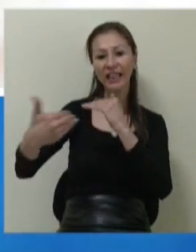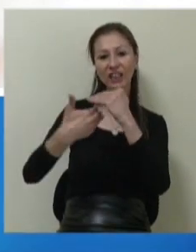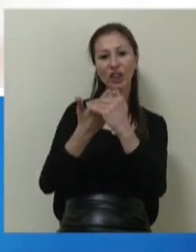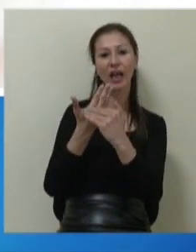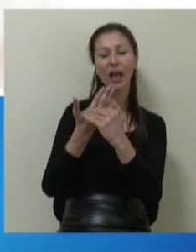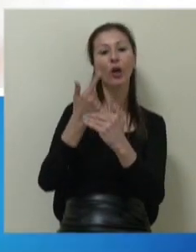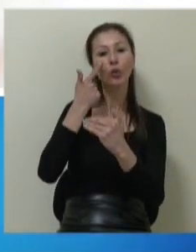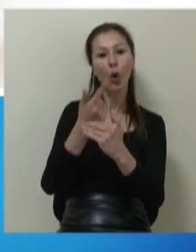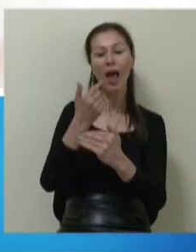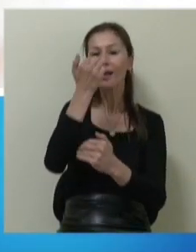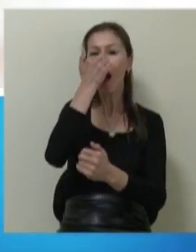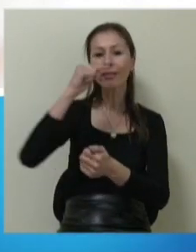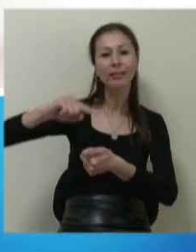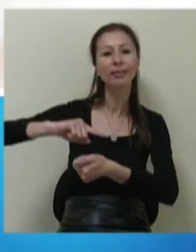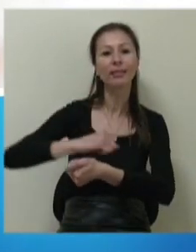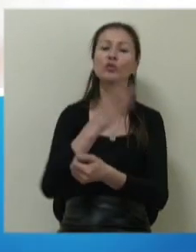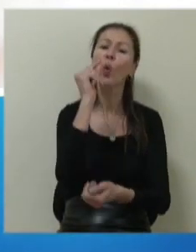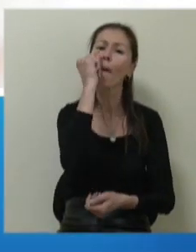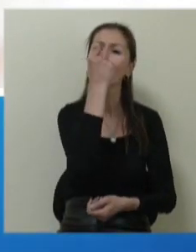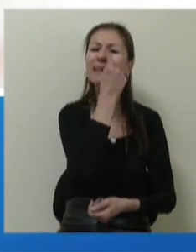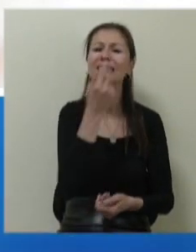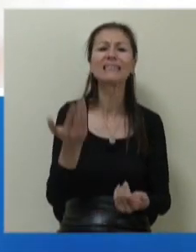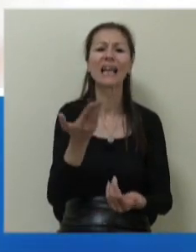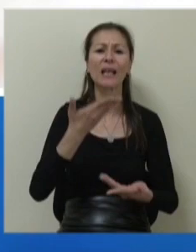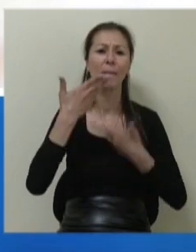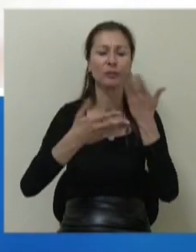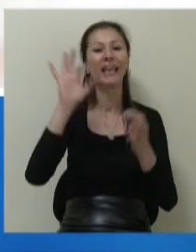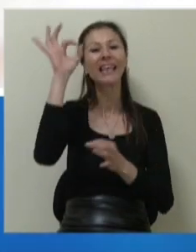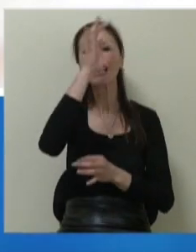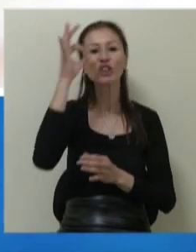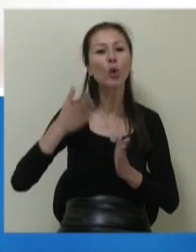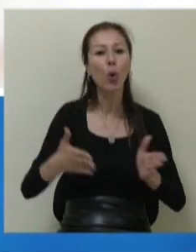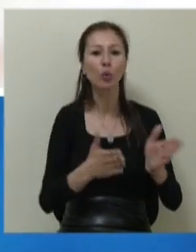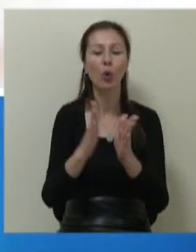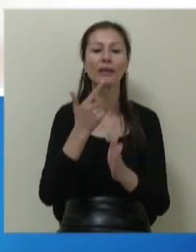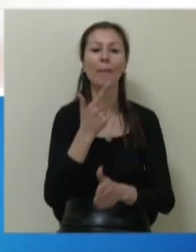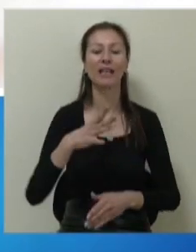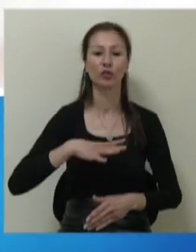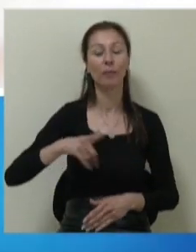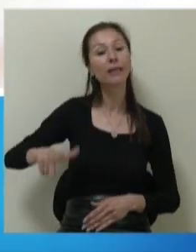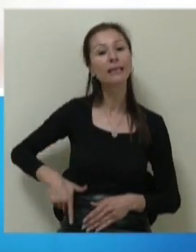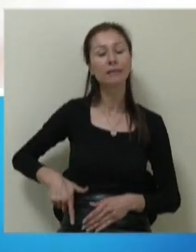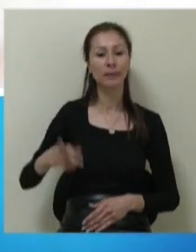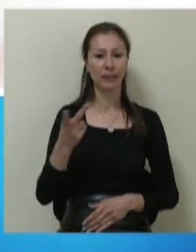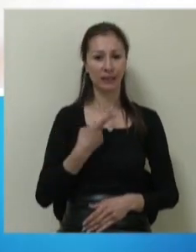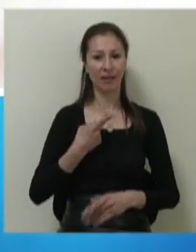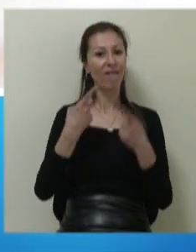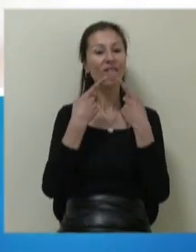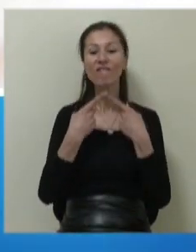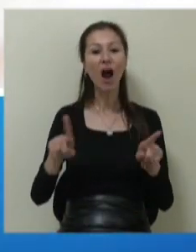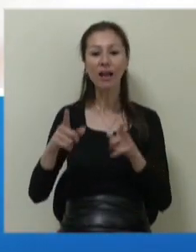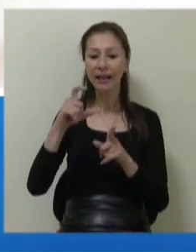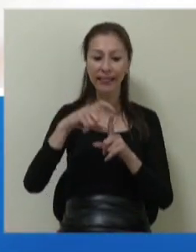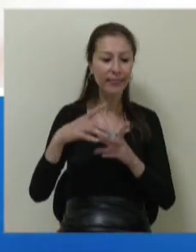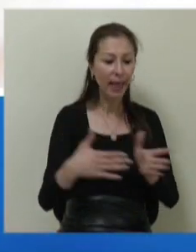kan taşımaktan başlıyor. Çok basit şeylerden bahsediyorum. Yeşil koridorlar demek istiyorum. İzmir'in farklı dere